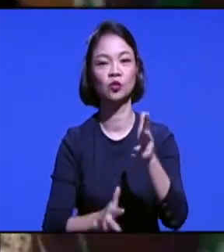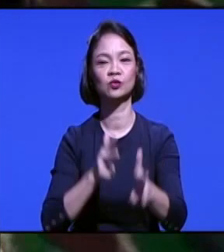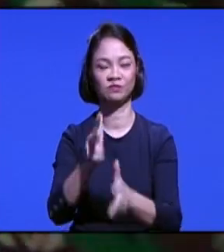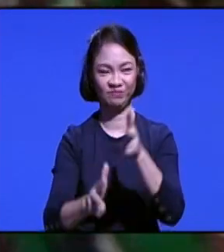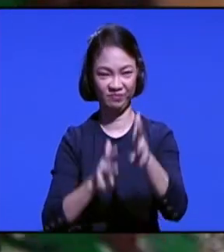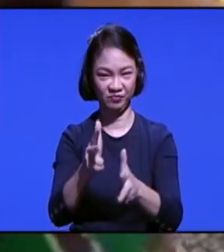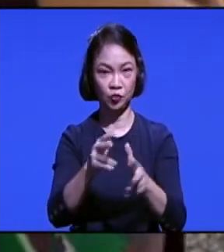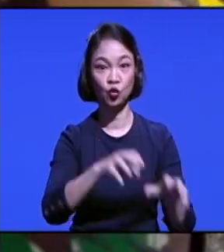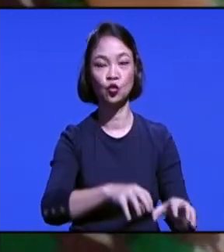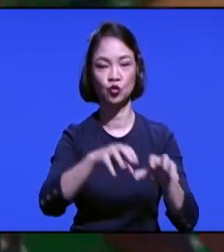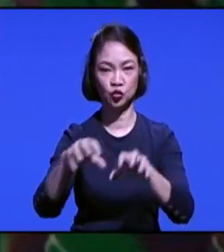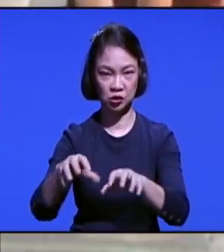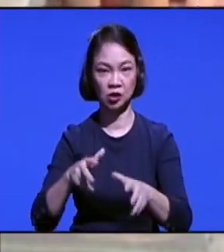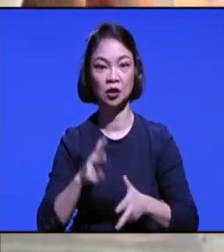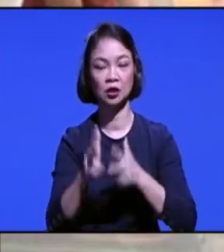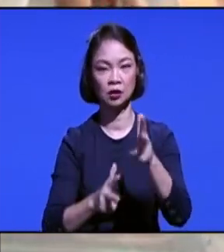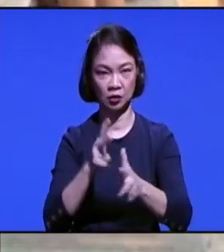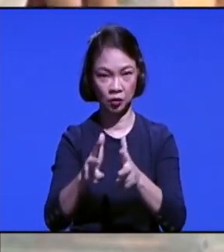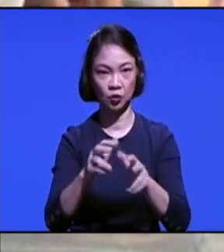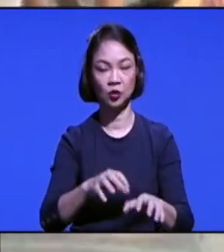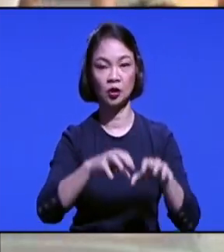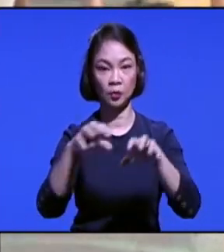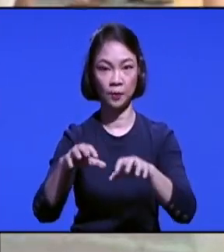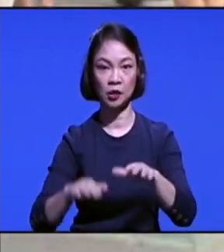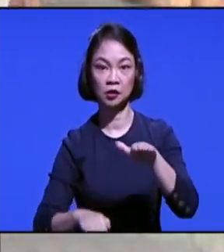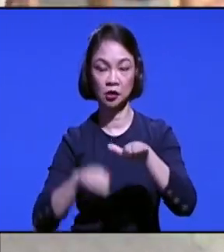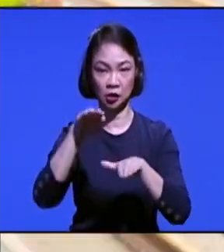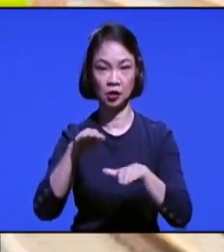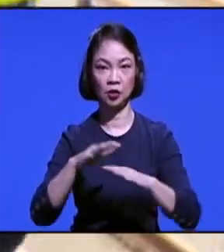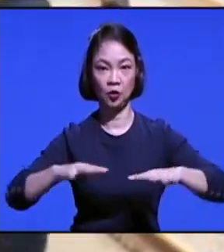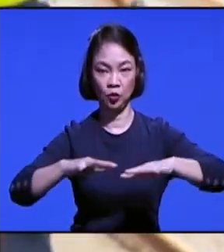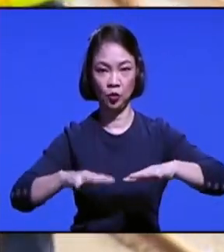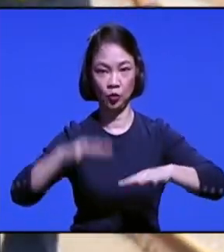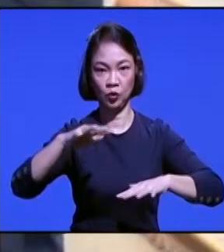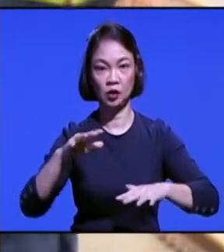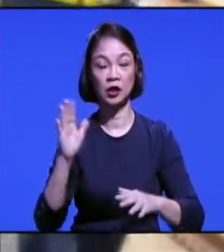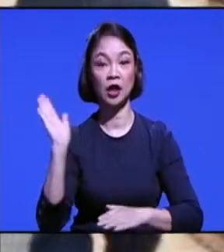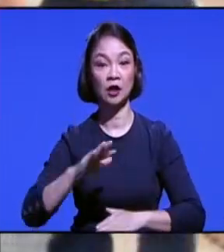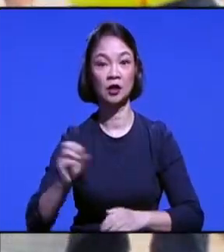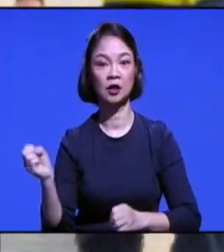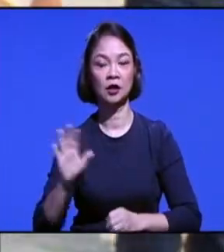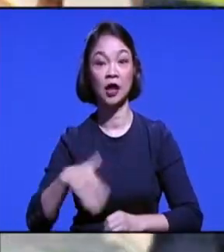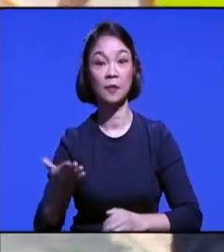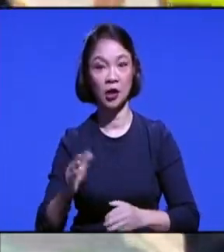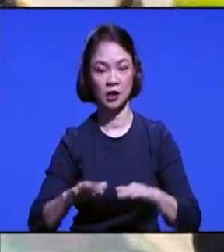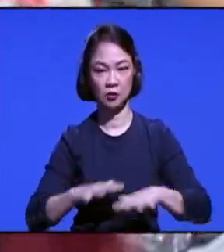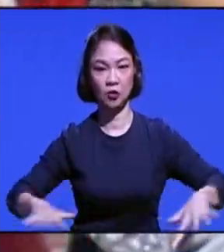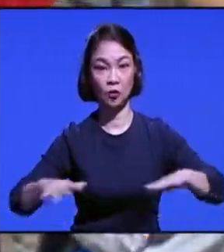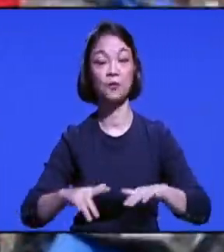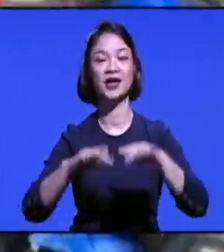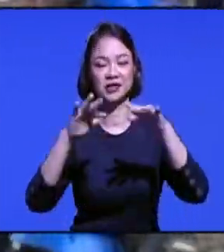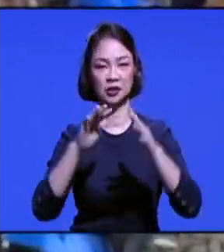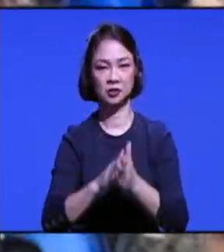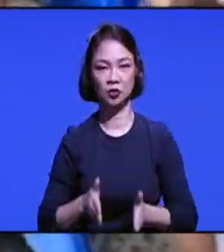memilih mengungsi ke bantaran rel kereta karena lokasinya lebih tinggi daripada permukaan yang banjir. Tidak hanya itu, sejumlah warga juga